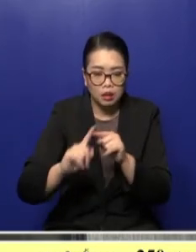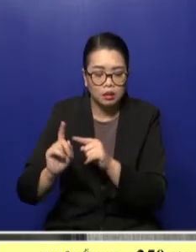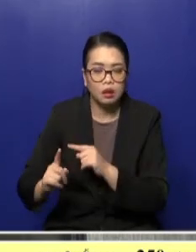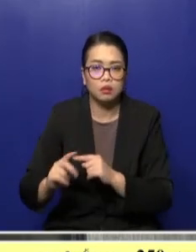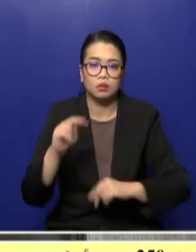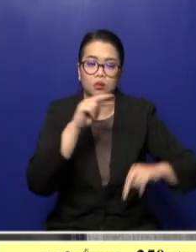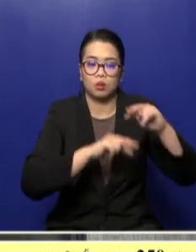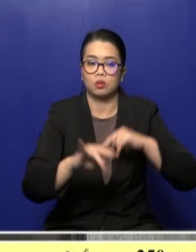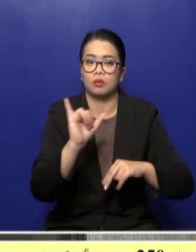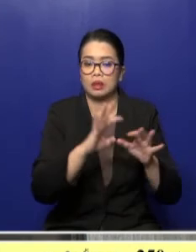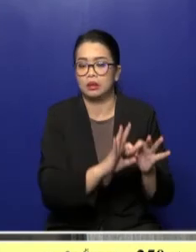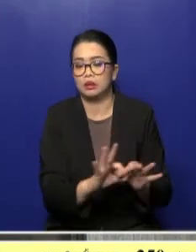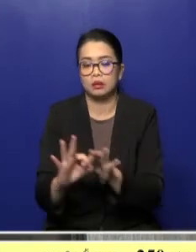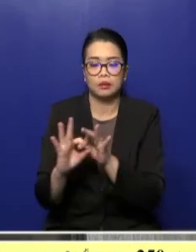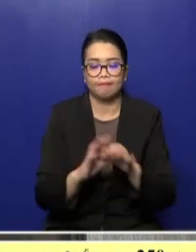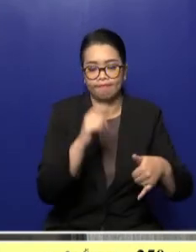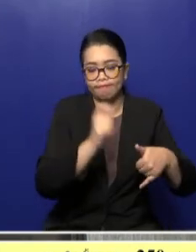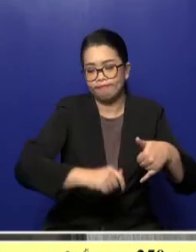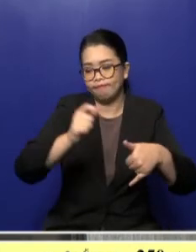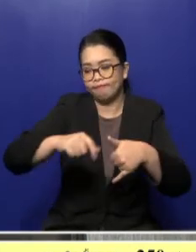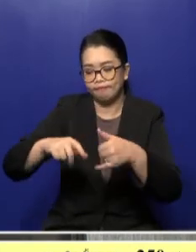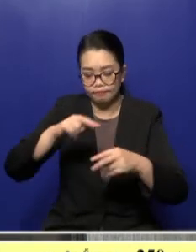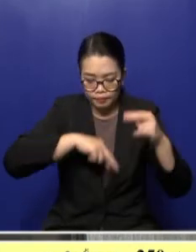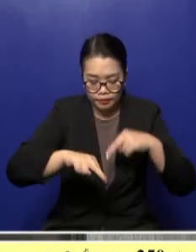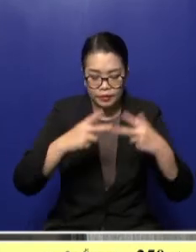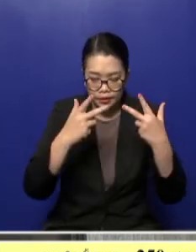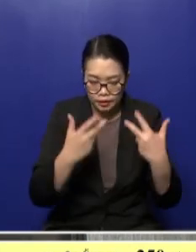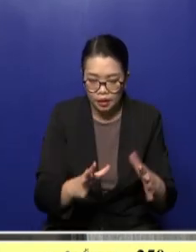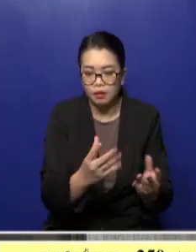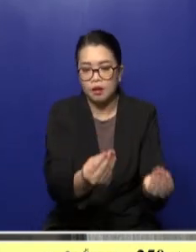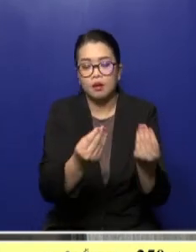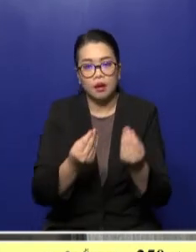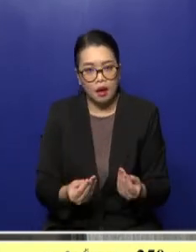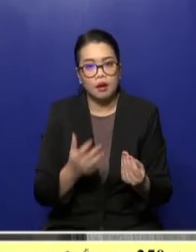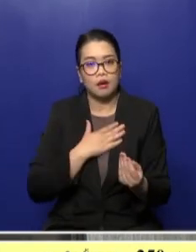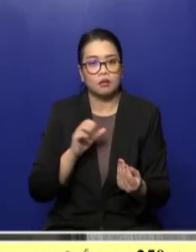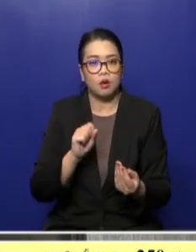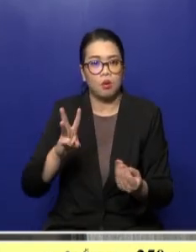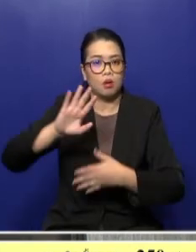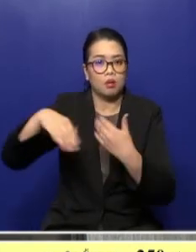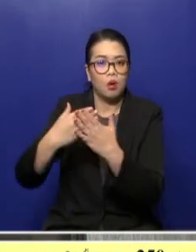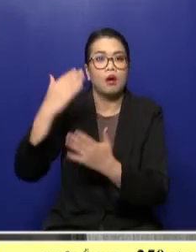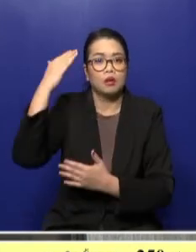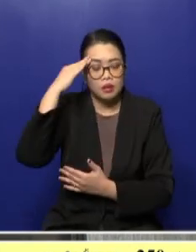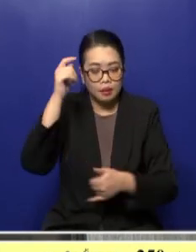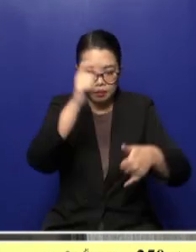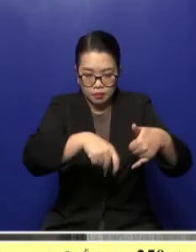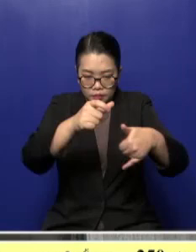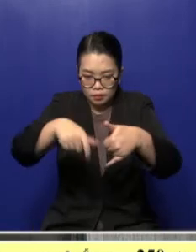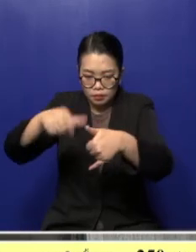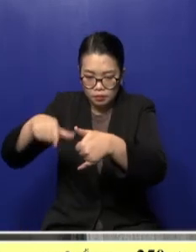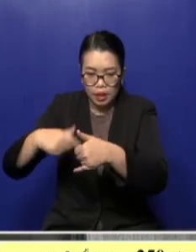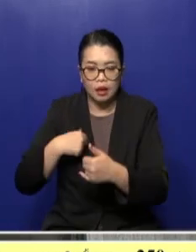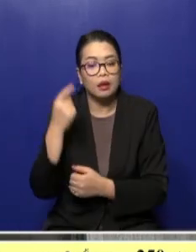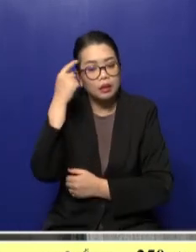ถึงความเชื่อมโยงเกี่ยวพันแล้วมารายงานให้พุฒิพาทราบจะต้องดำเนินการให้วุฒิสภาได้มีโอกาสรับฟัง